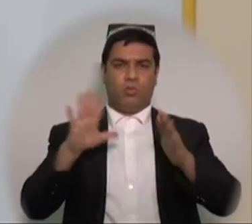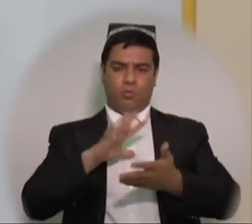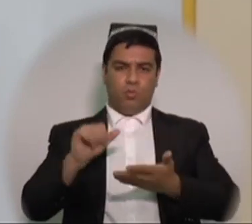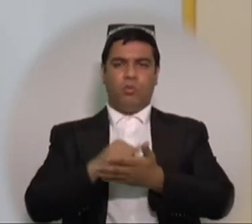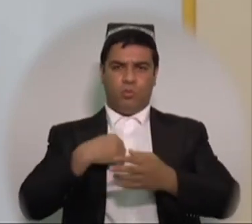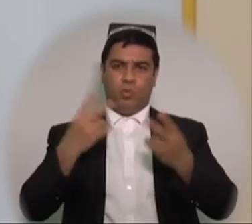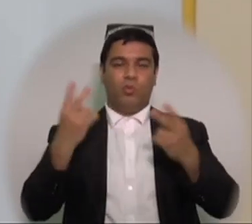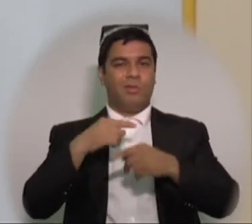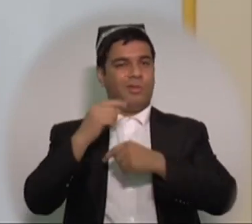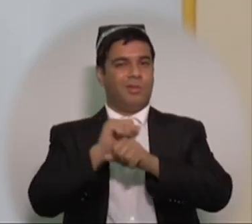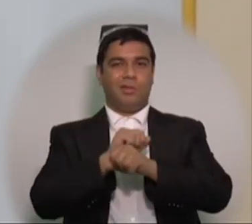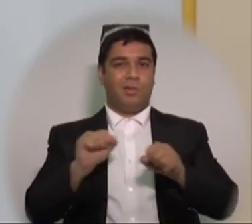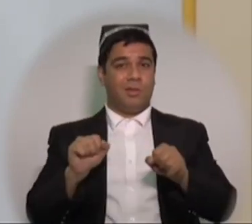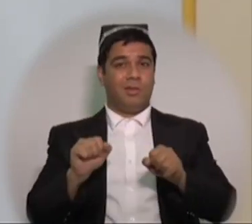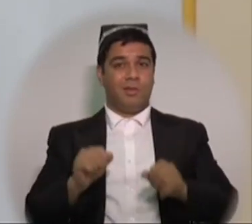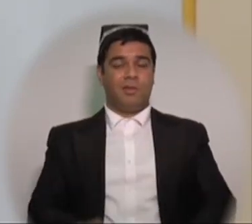kaytmayayım, ben işim var, çıkayım bir yaka deme.